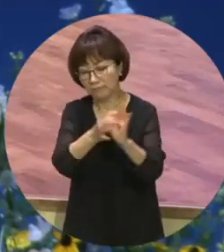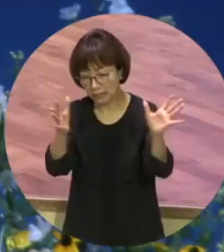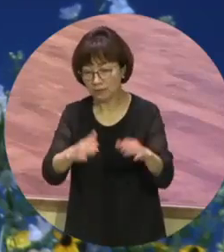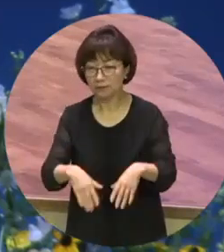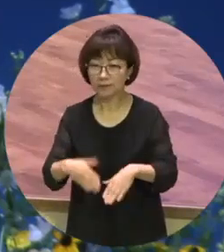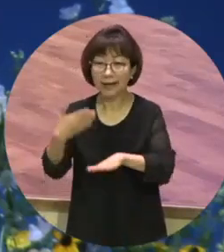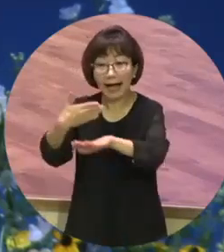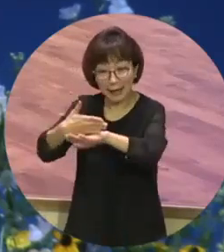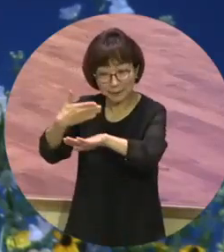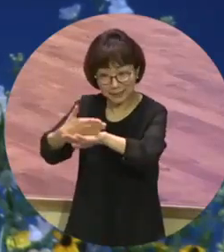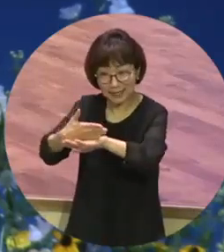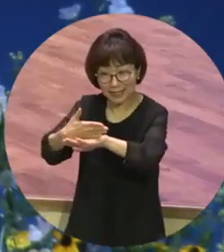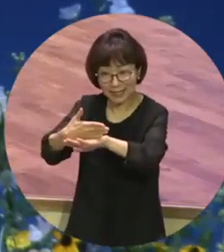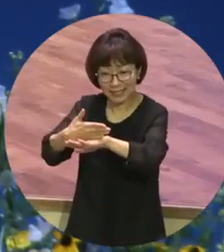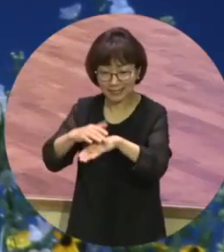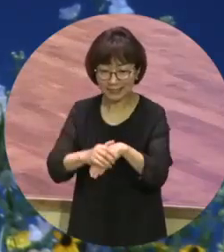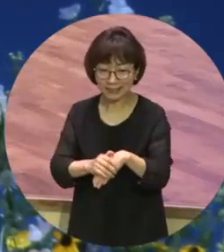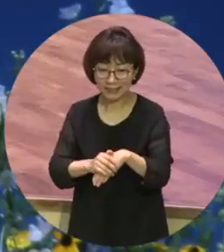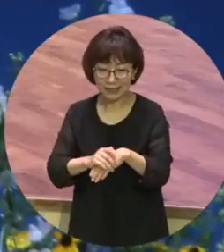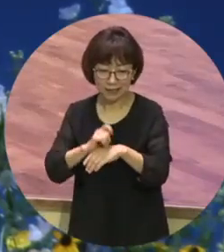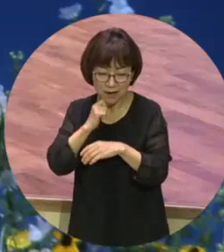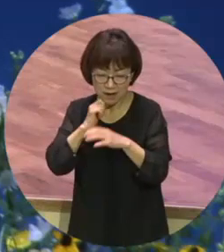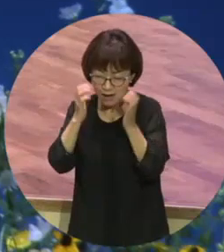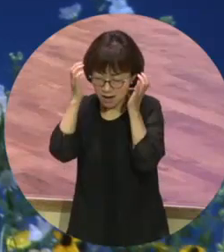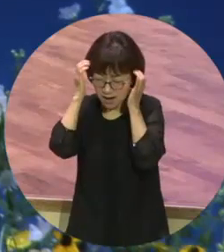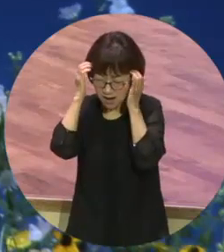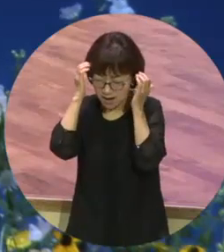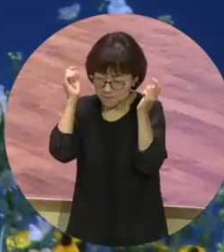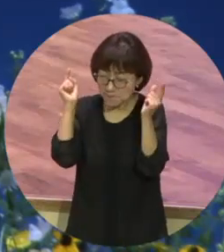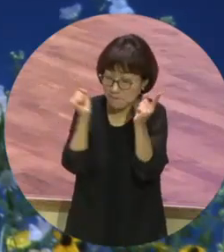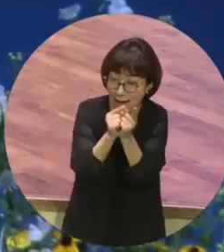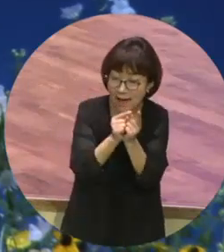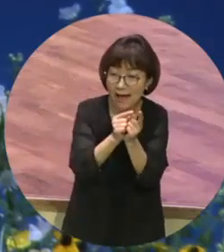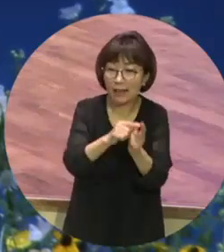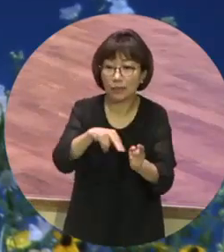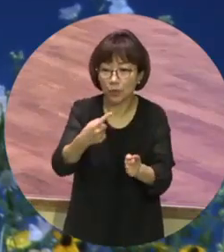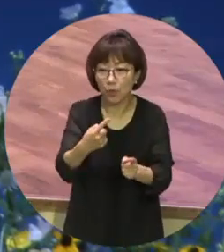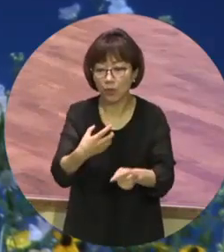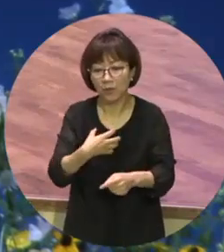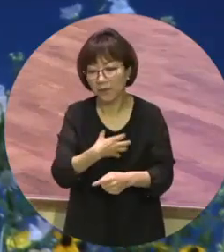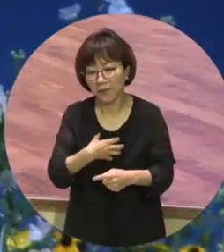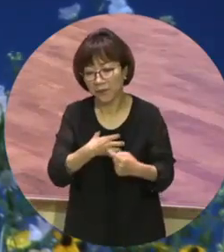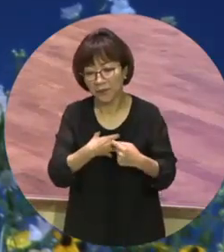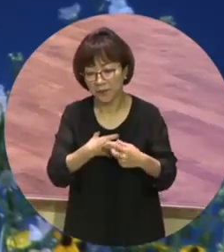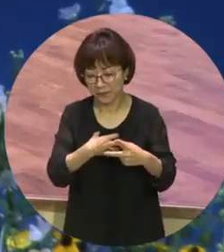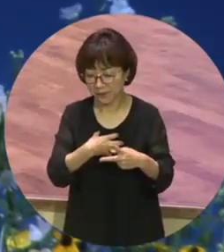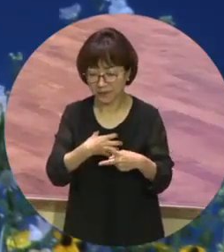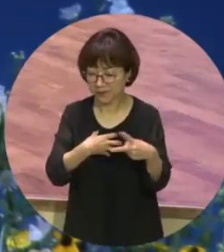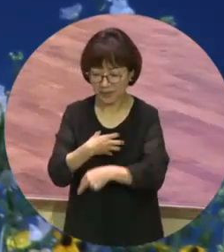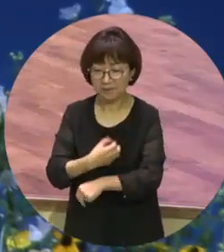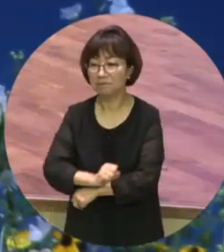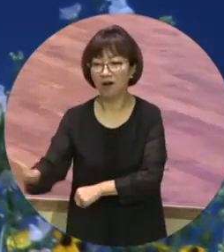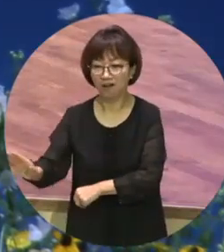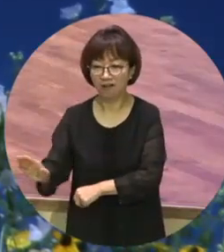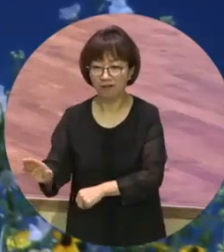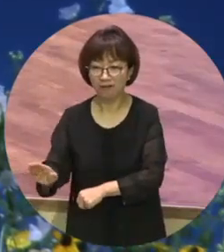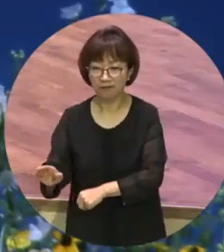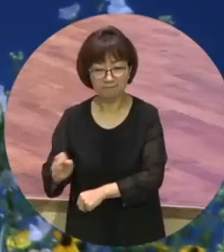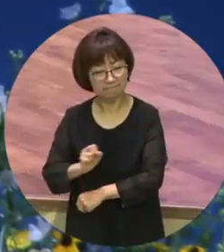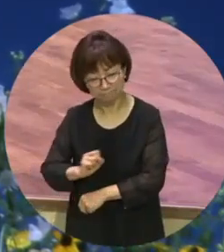아무리 어려움이 생겨도 나는 염려 걱정하지 않고 아무것도 염려하지